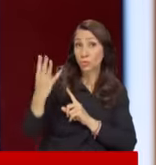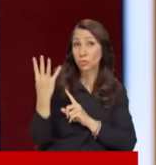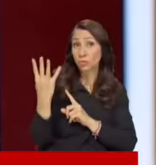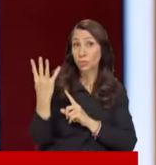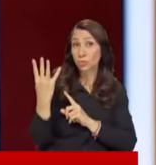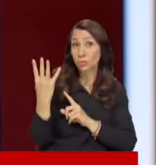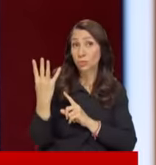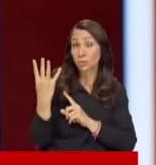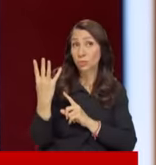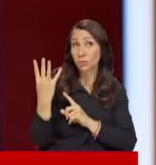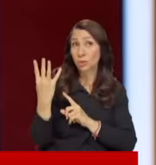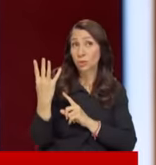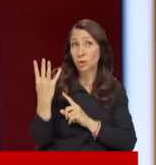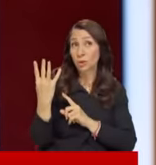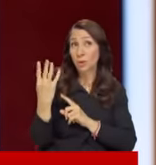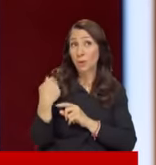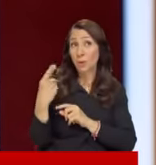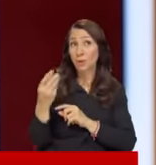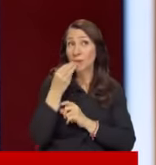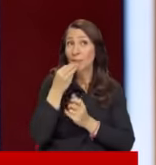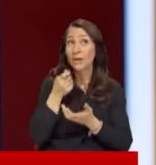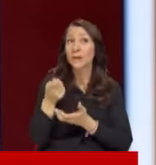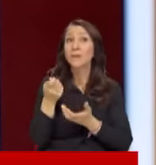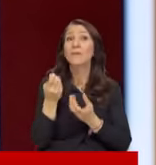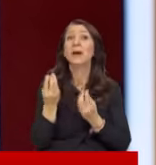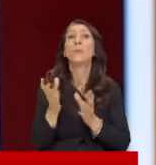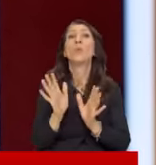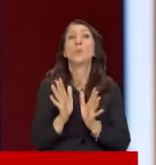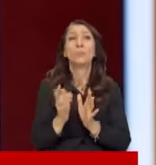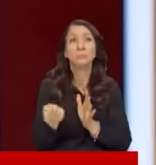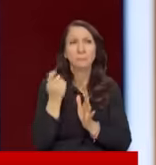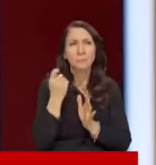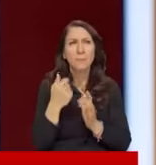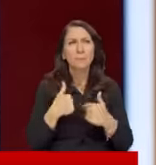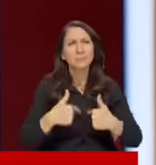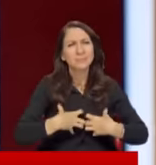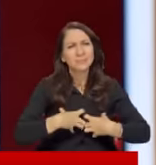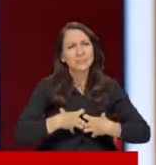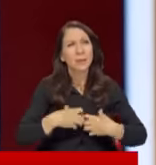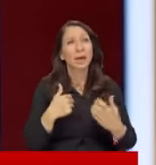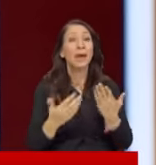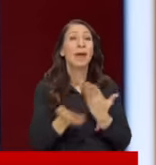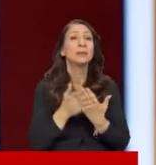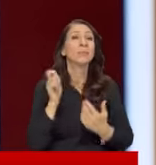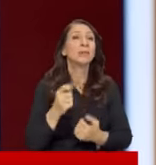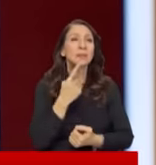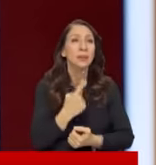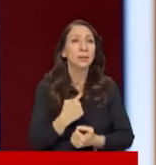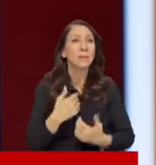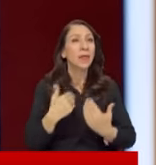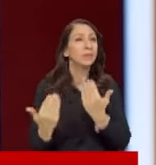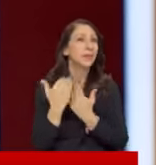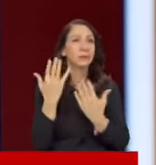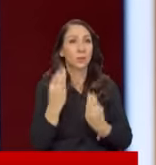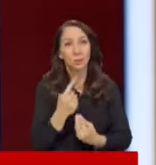ve Eee Ben onların karınlarını doyuramıyorum dedi Bana yardım edin bana